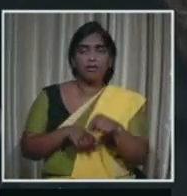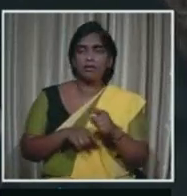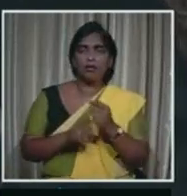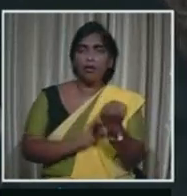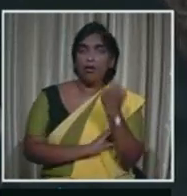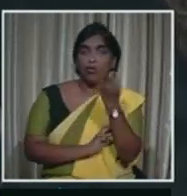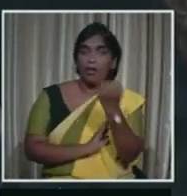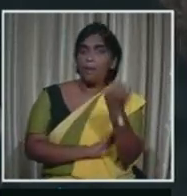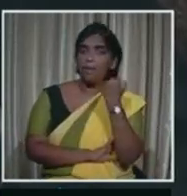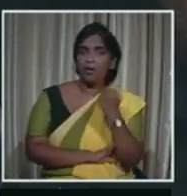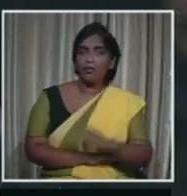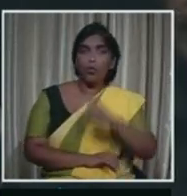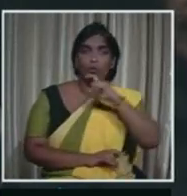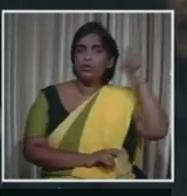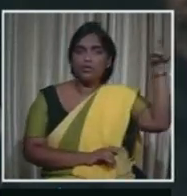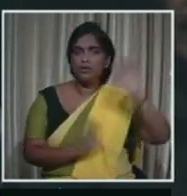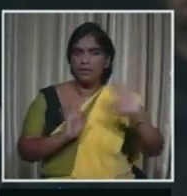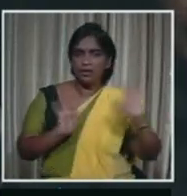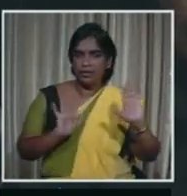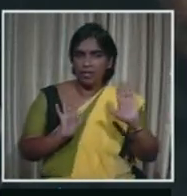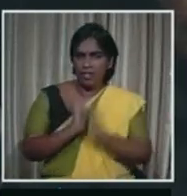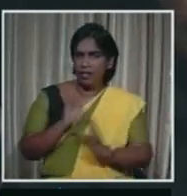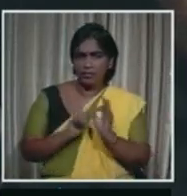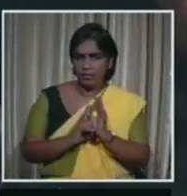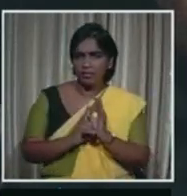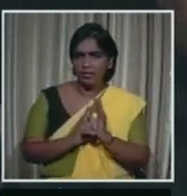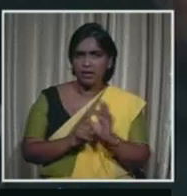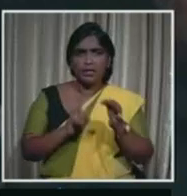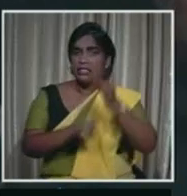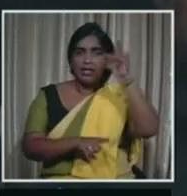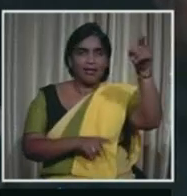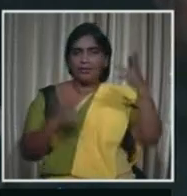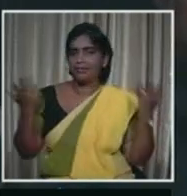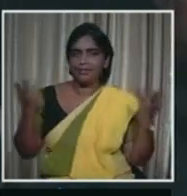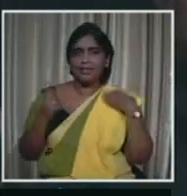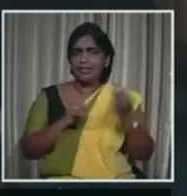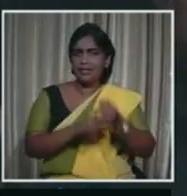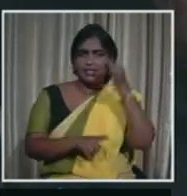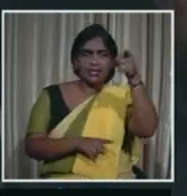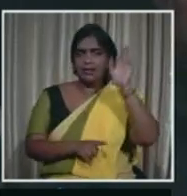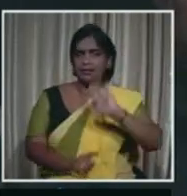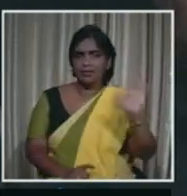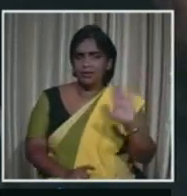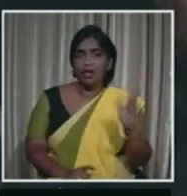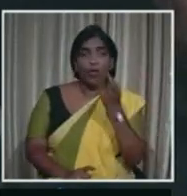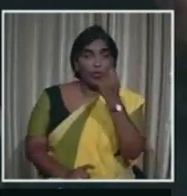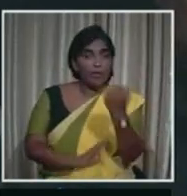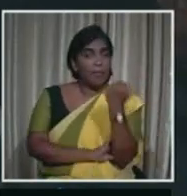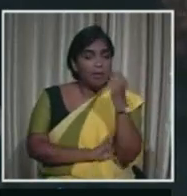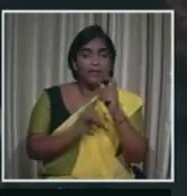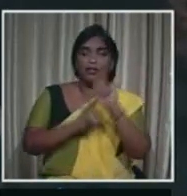සම්පූර්ණ මුදල් බලය අධිකරණයට නෙමෙයි ඇමතිතුමා එතන ජනාධිපතිට නෑ ජනාධිපතිට නෙමෙයි මේ මුදල් බලය